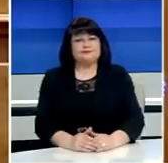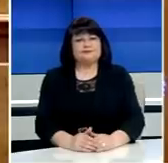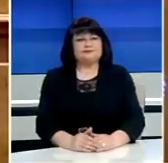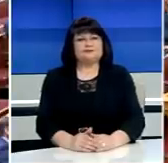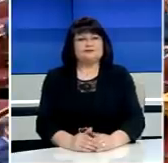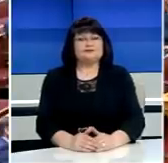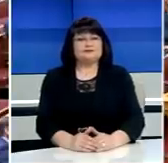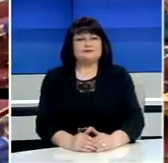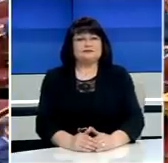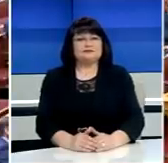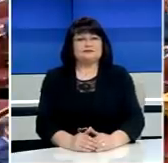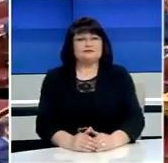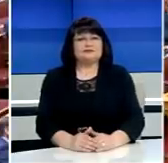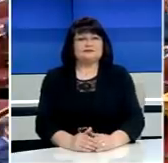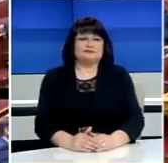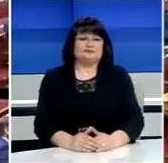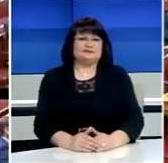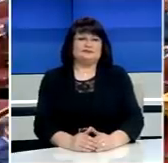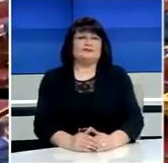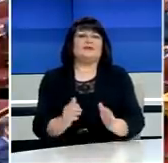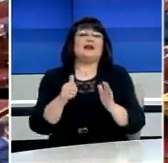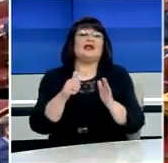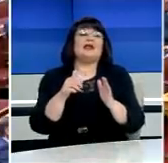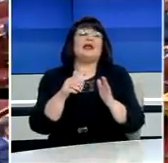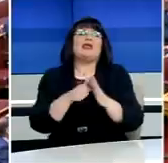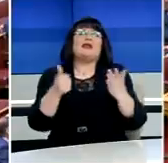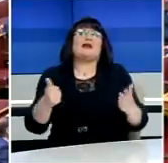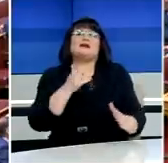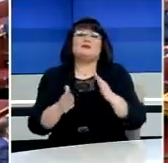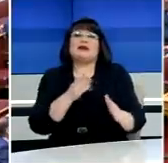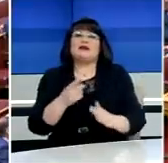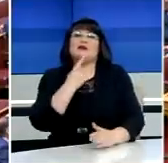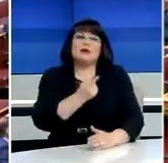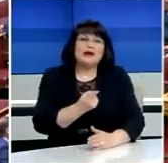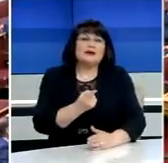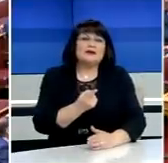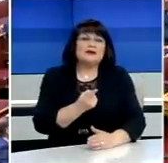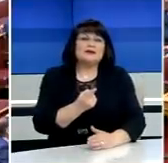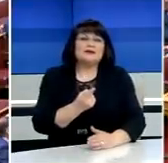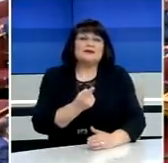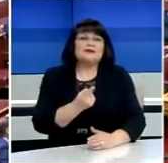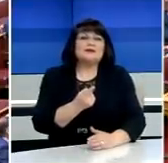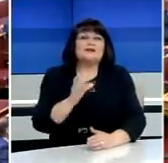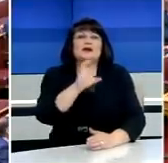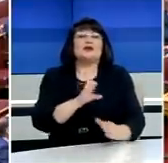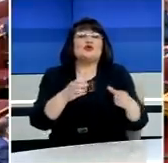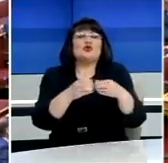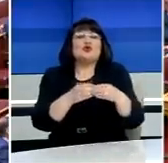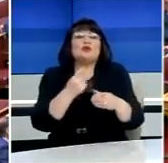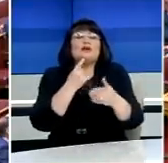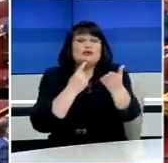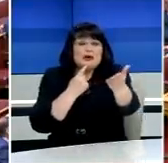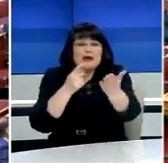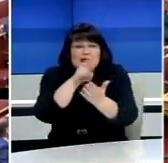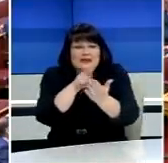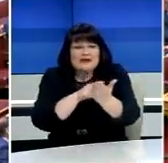Τι λέτε για το statement του Eurogroup του 16 Μαρτίου του 2020, λέει η πρόταση. Για το statement του Eurogroup του 2020. Αυτό λέει, διαβάστε